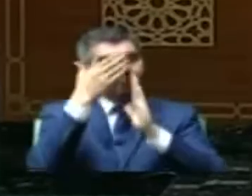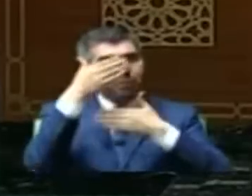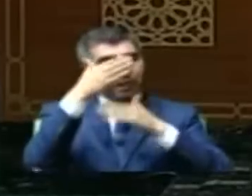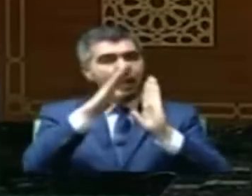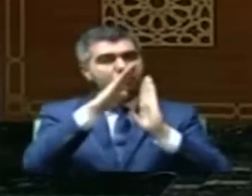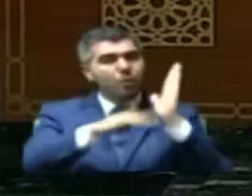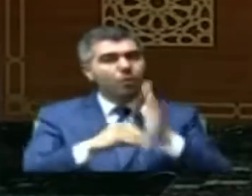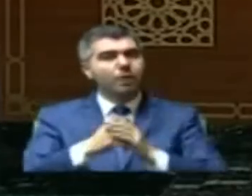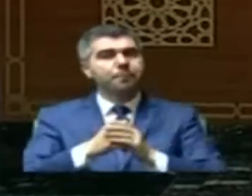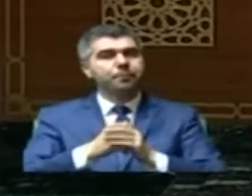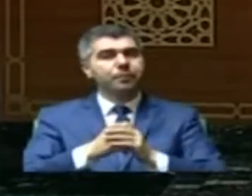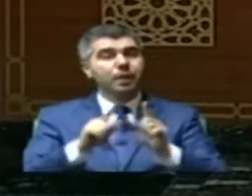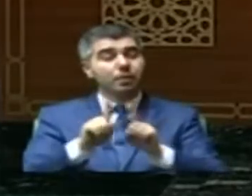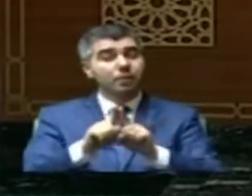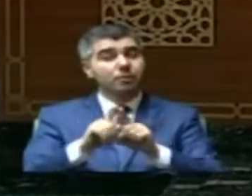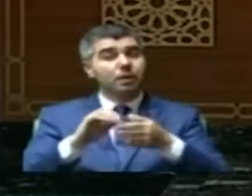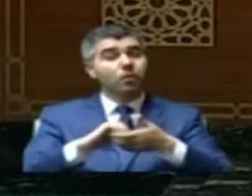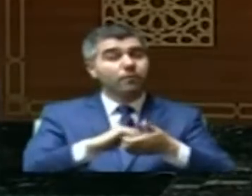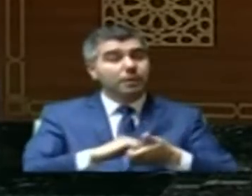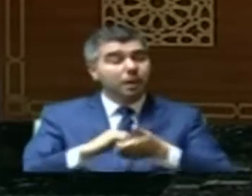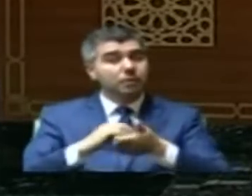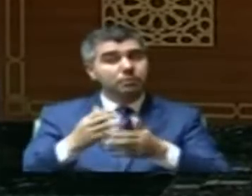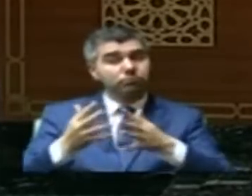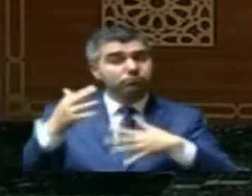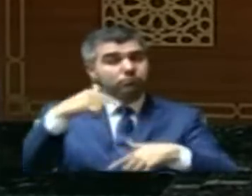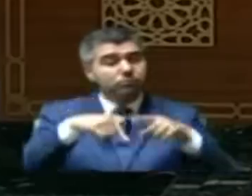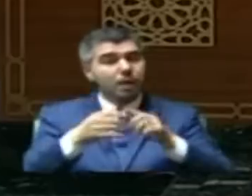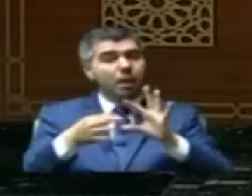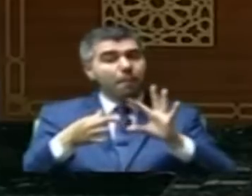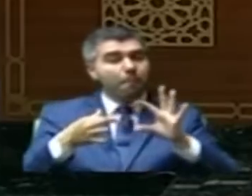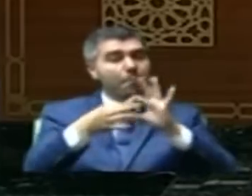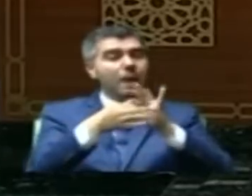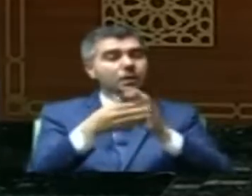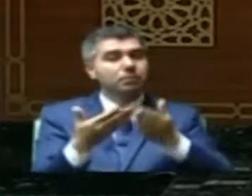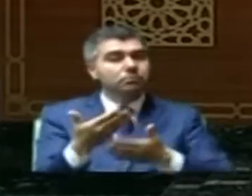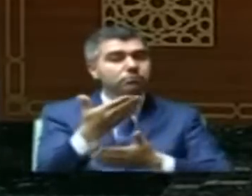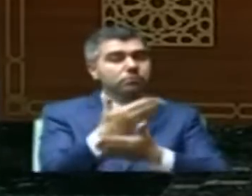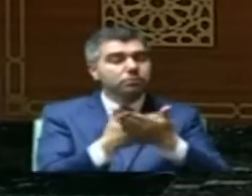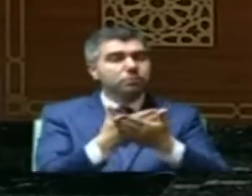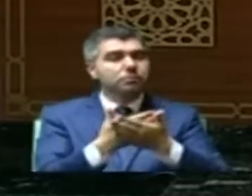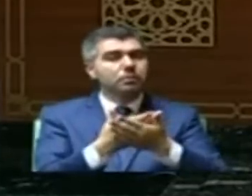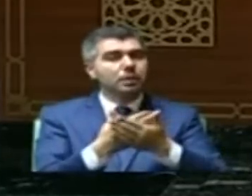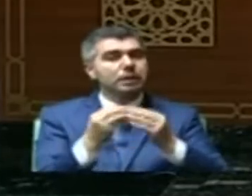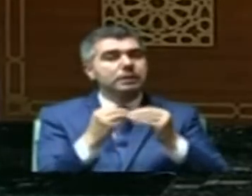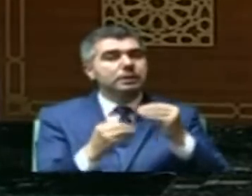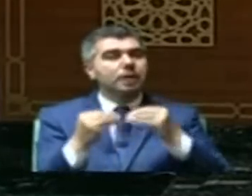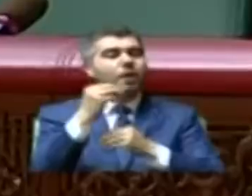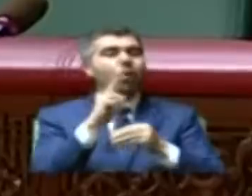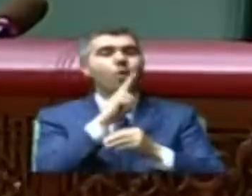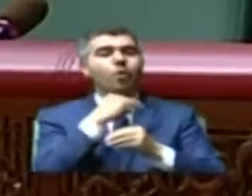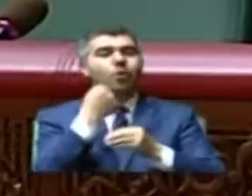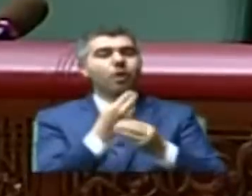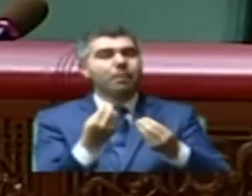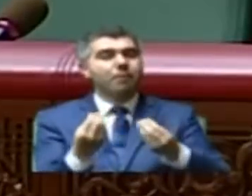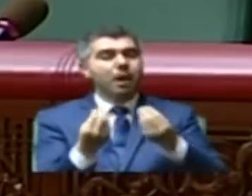الغرف الغرف مشاركين فيها المهنيين الابناك مشاركين وهكذا لزياده على القطاعات الحكوميه